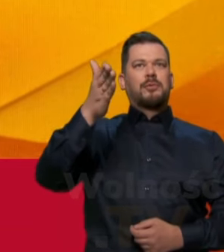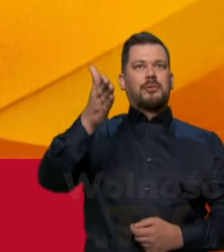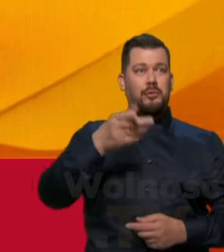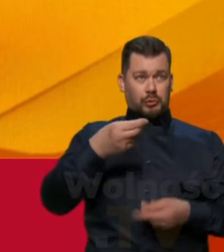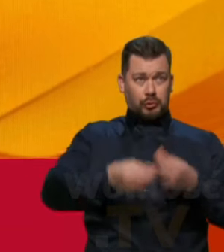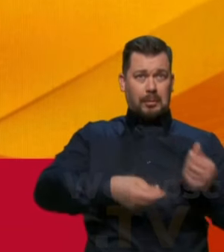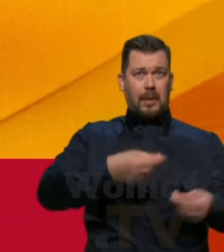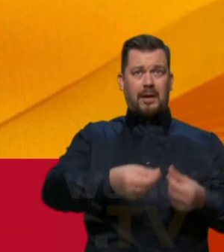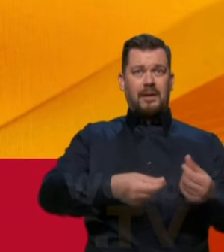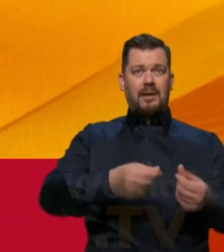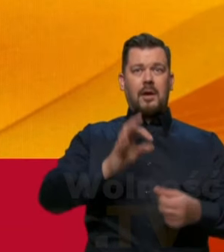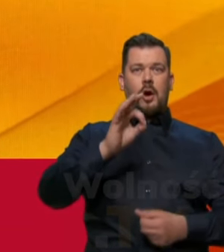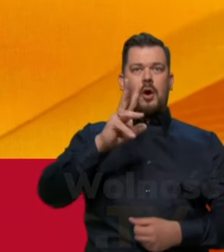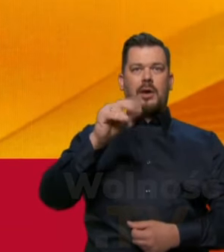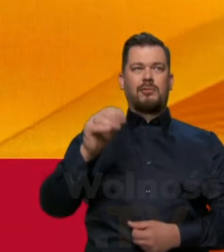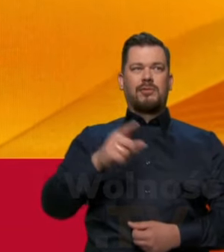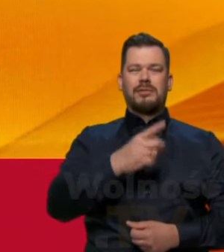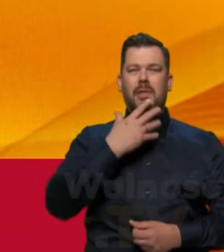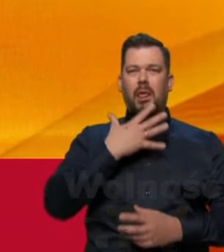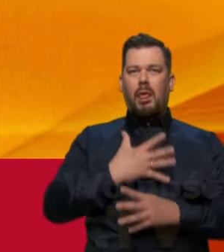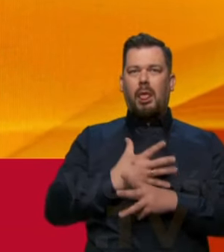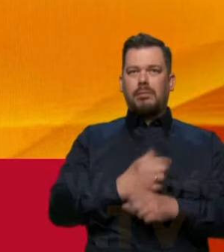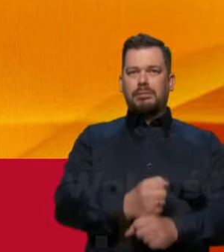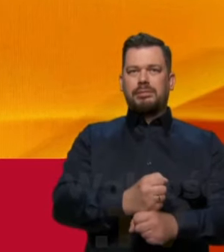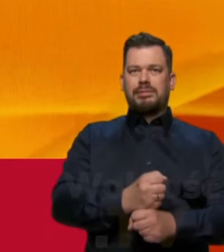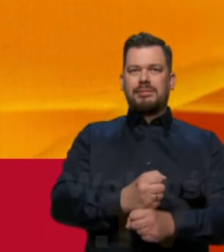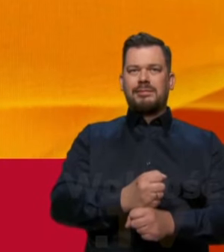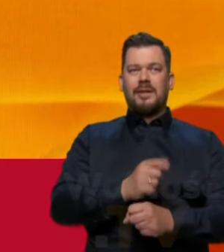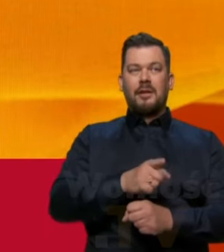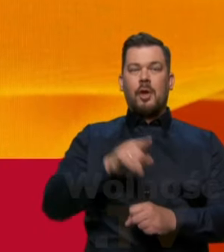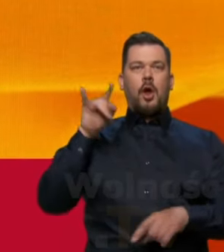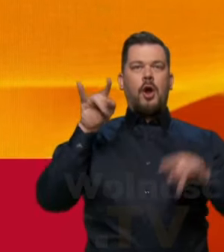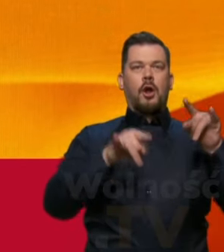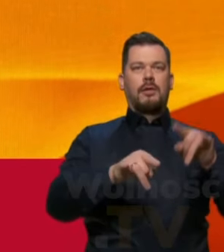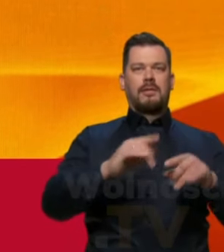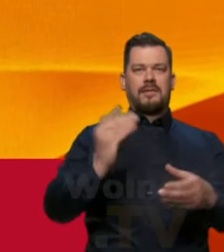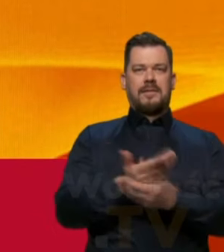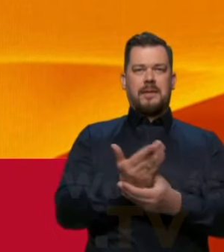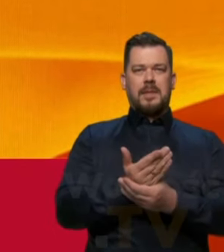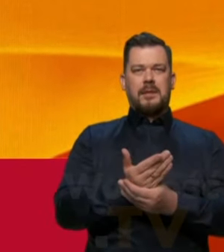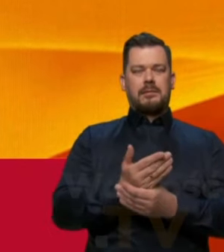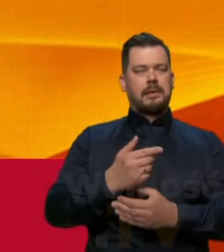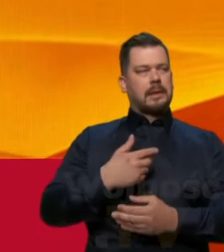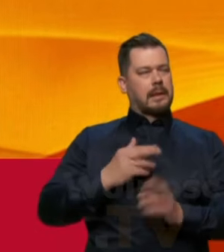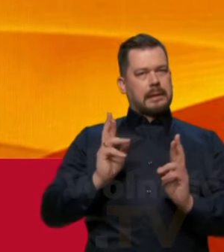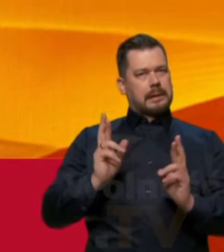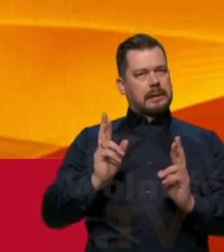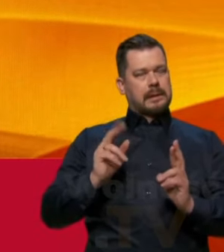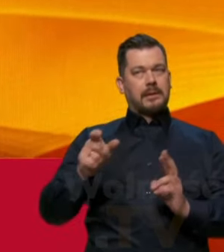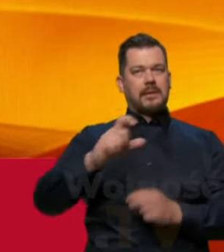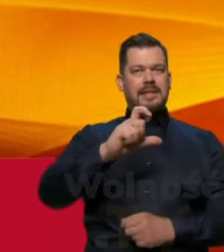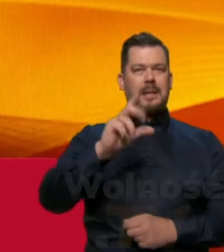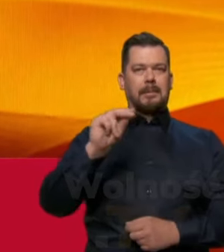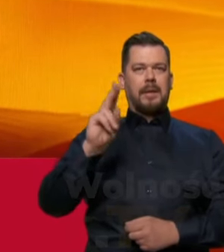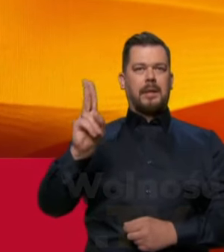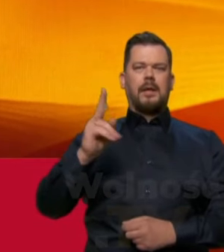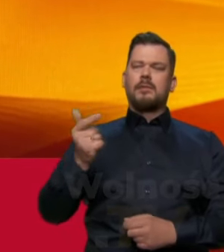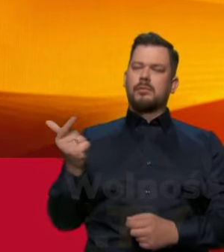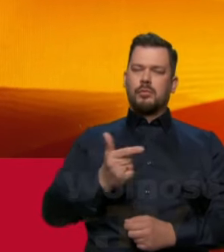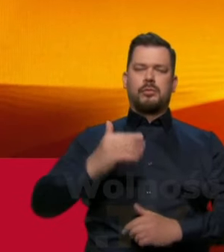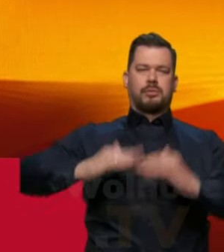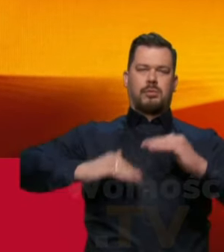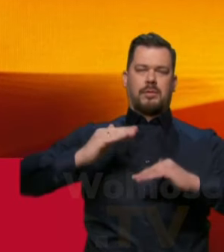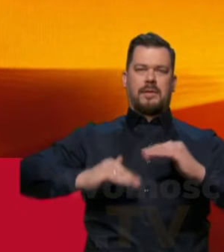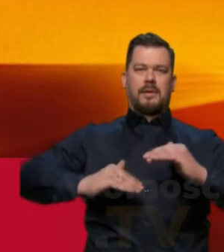utrzymania Okęcia w obecnym kształcie i jednocześnie polskich linii lotniczych LOT. Głęboko wierzę, że projekt CPK powstanie, a